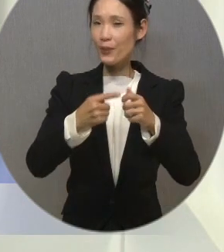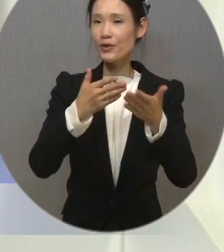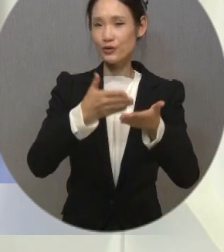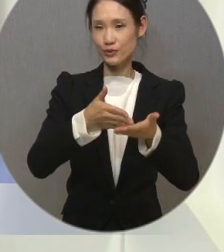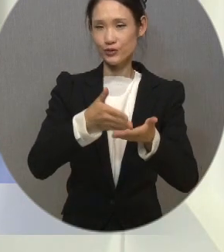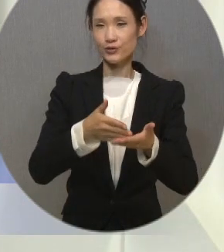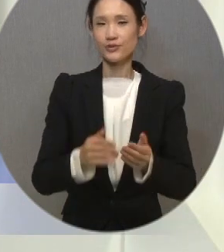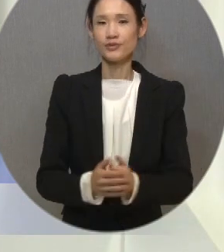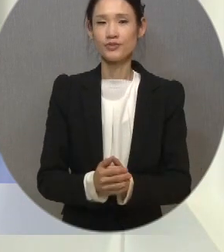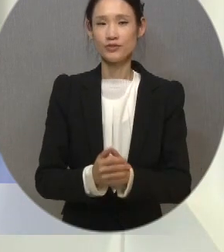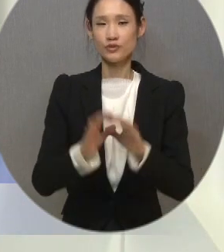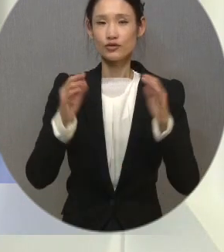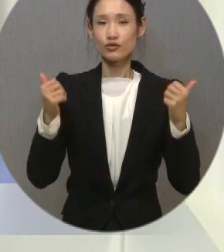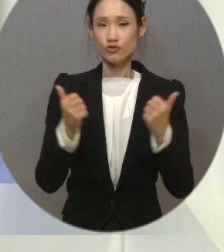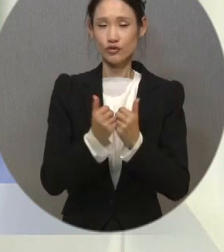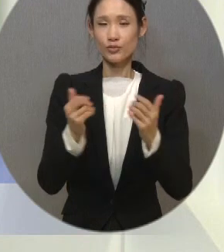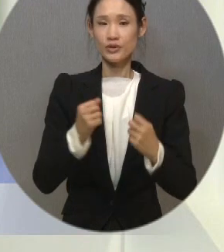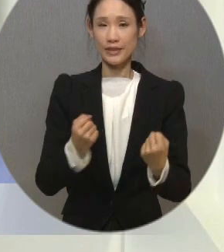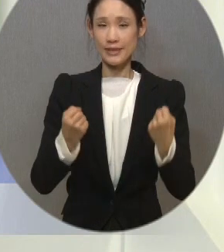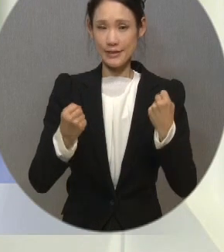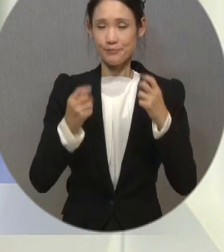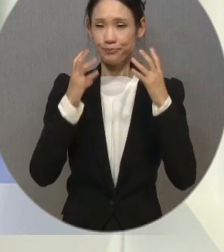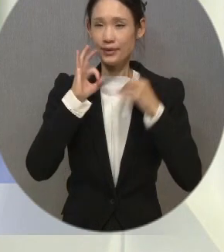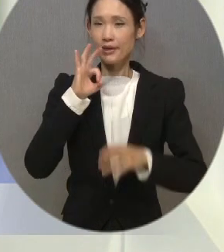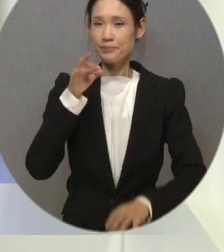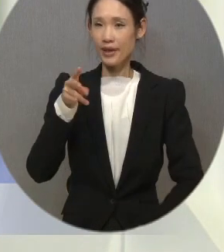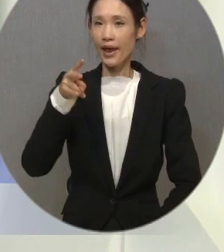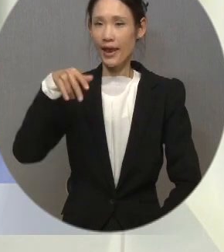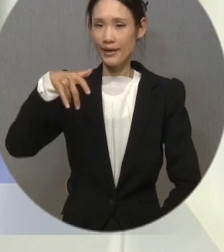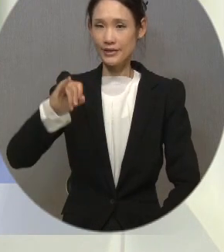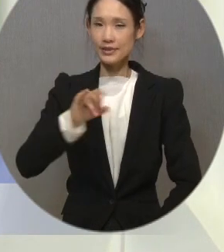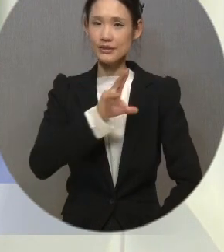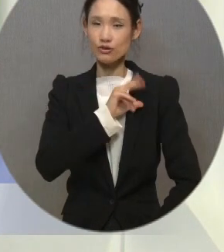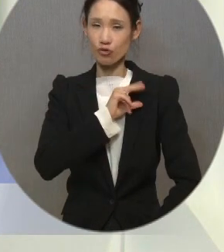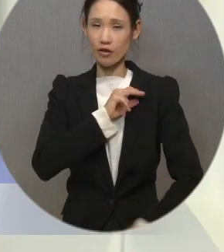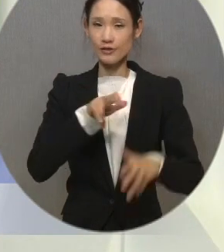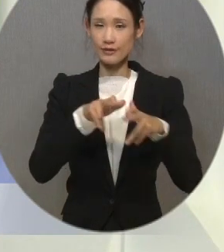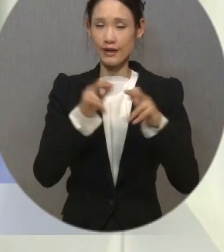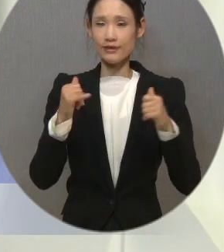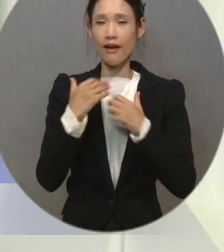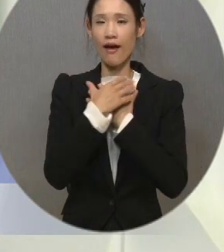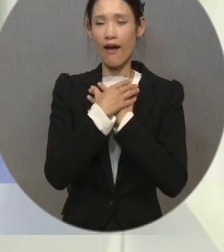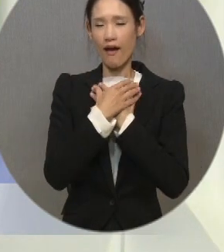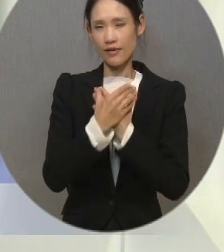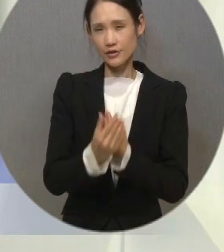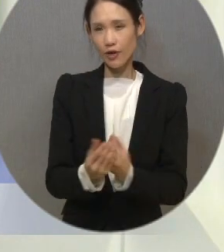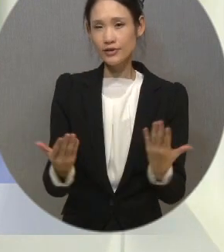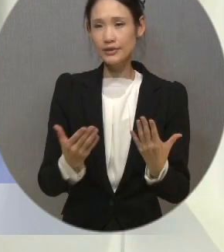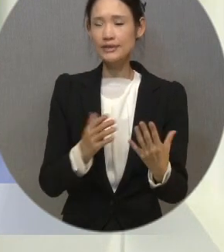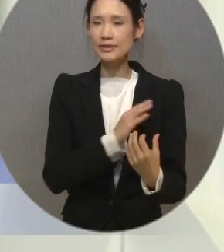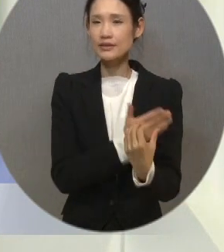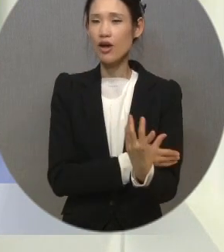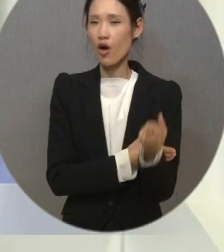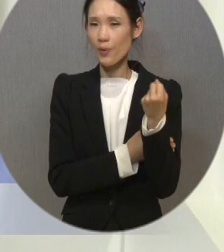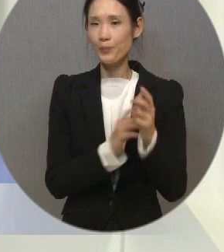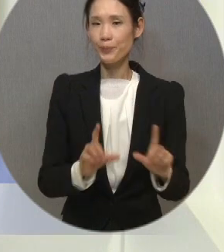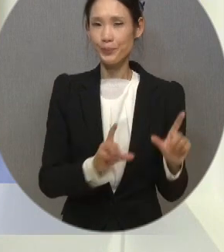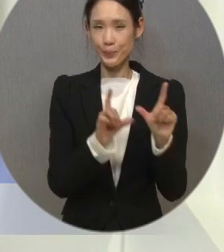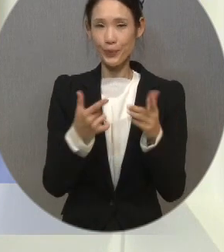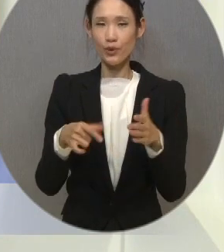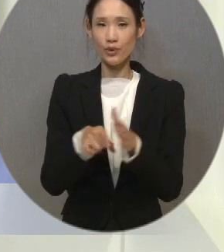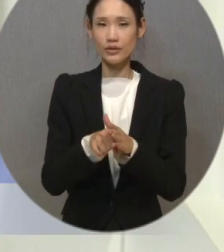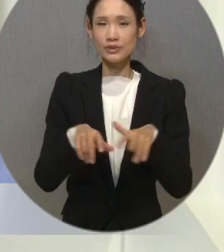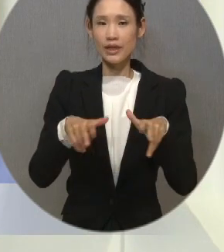기사입니다 국회 국민의 임 김혜지 의원이 장애인의 안정적인 직업 생활 보장을 위한 장애인